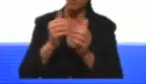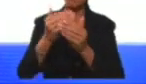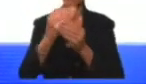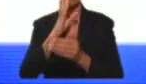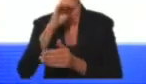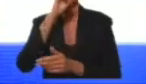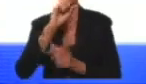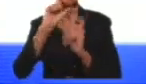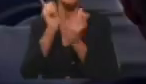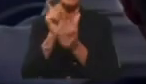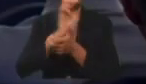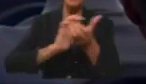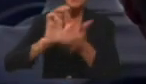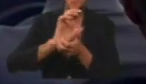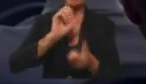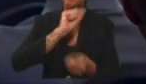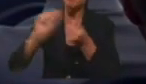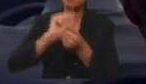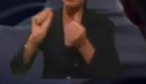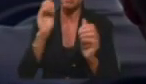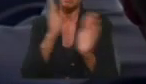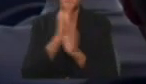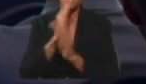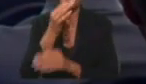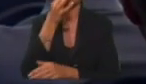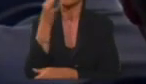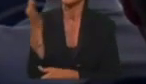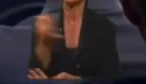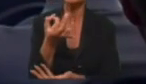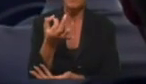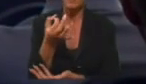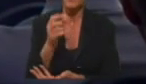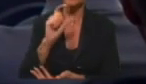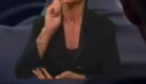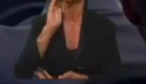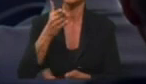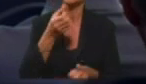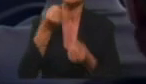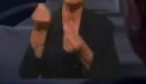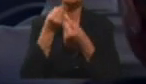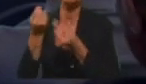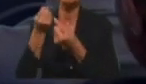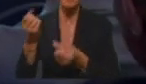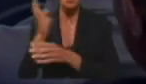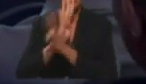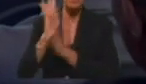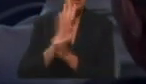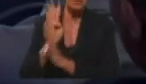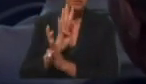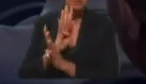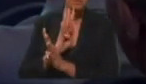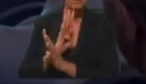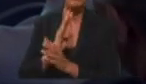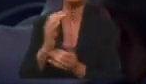świata, przed katastrofą klimatyczną. No pytanie, co będzie z transportem zbiorowym? Czy tutaj też przychodzą na ratunek